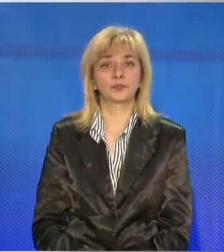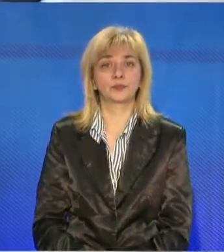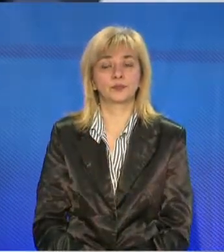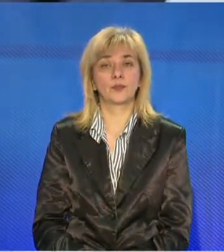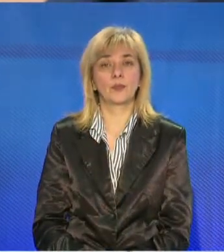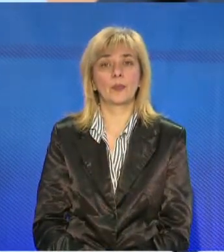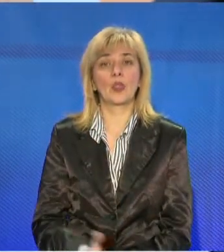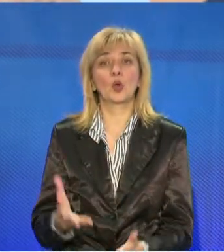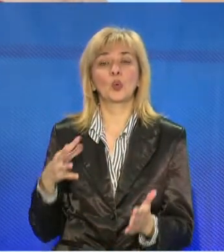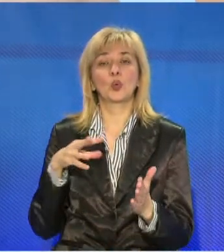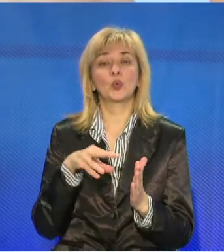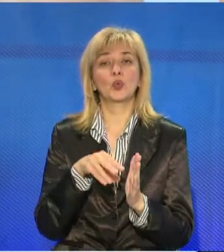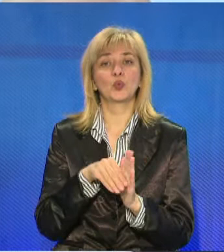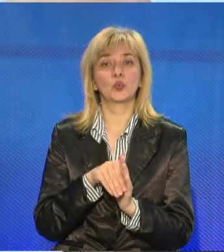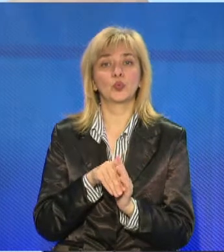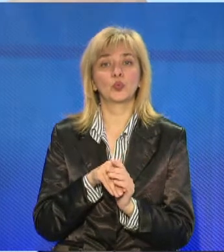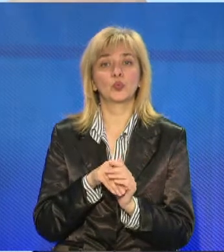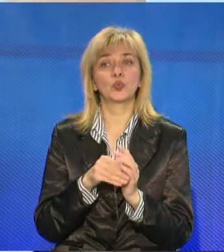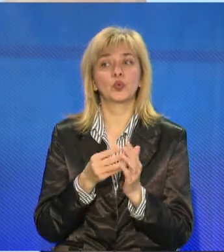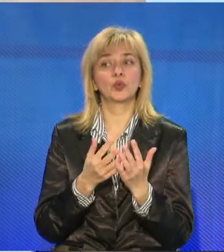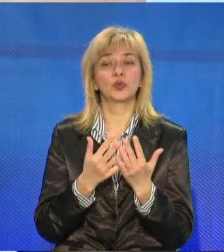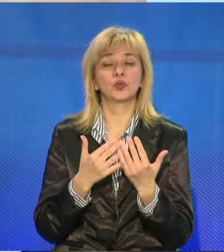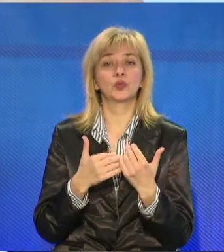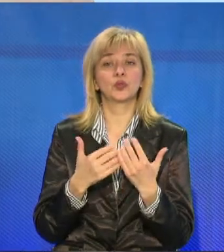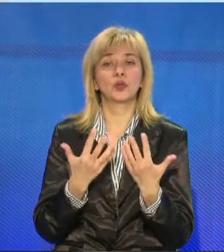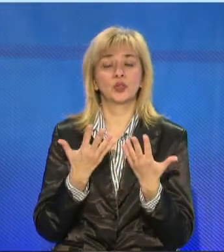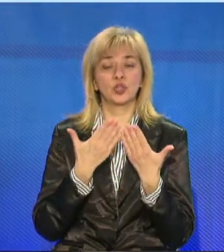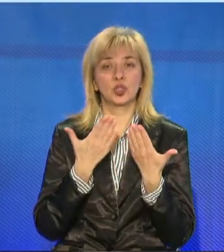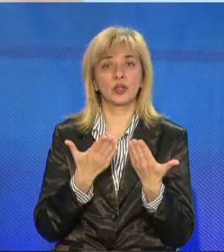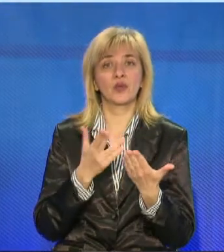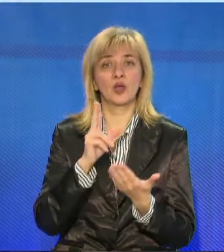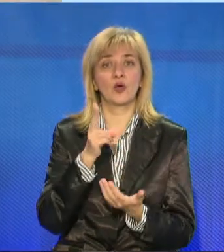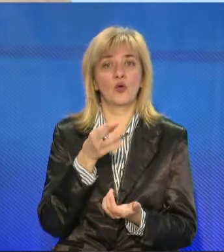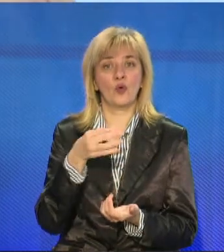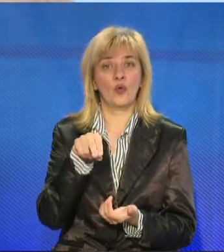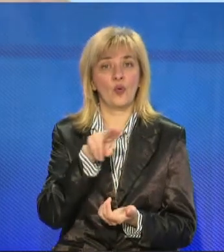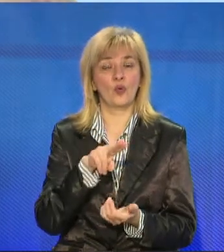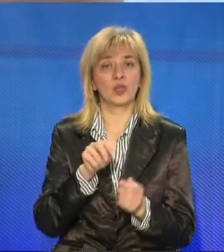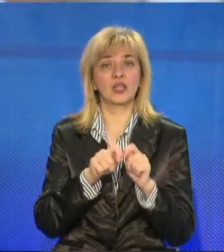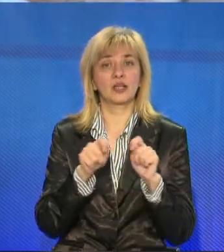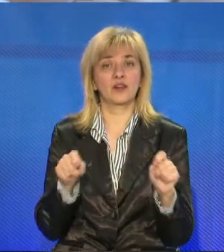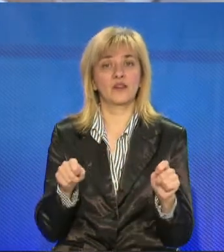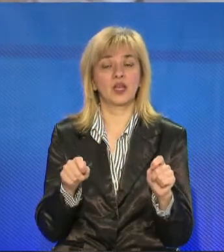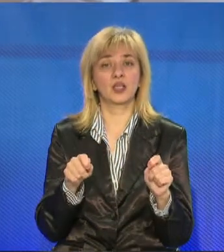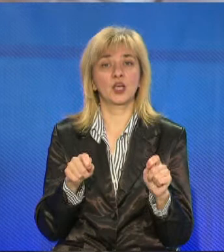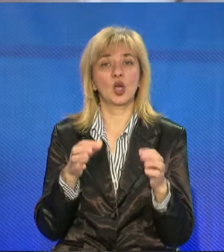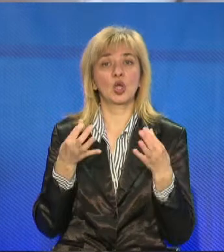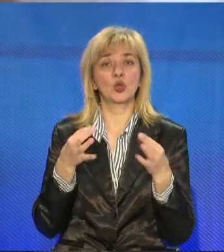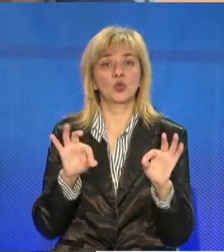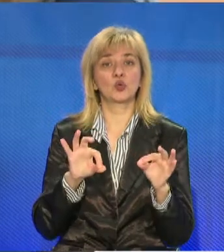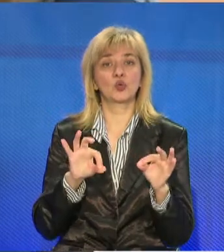Мы считываем QR-код, и вот как бы сейчас этот QR-код открывает нам доступ к интерактивной